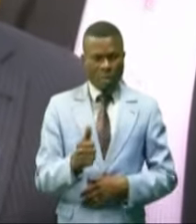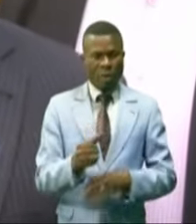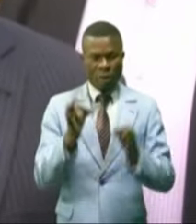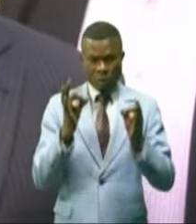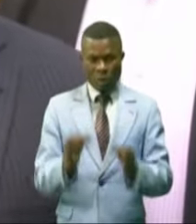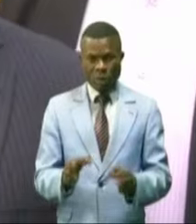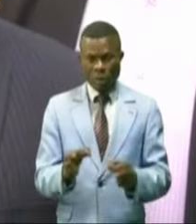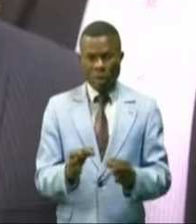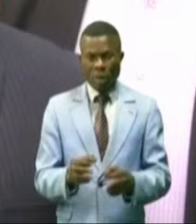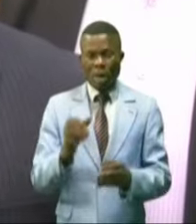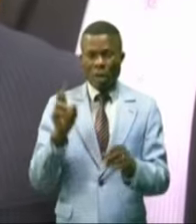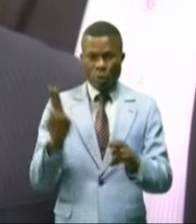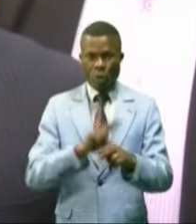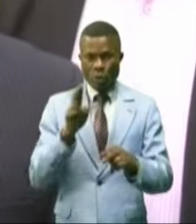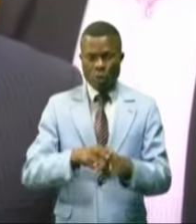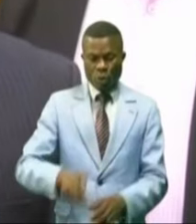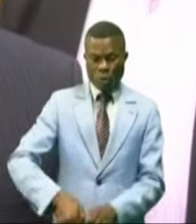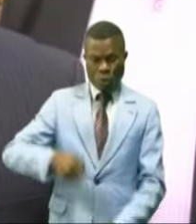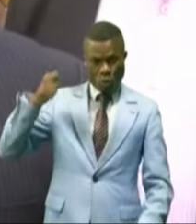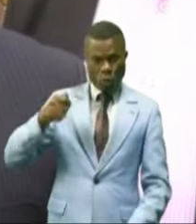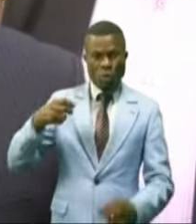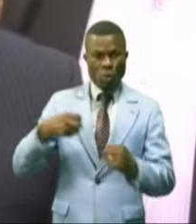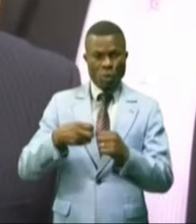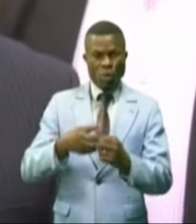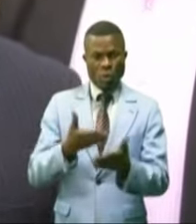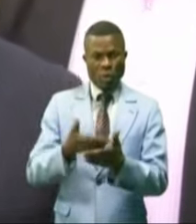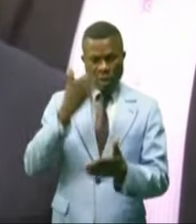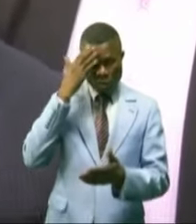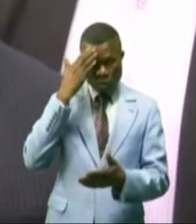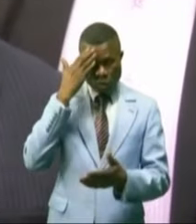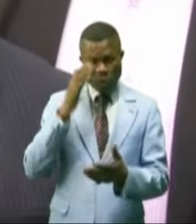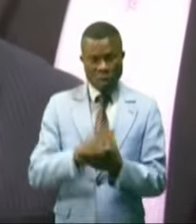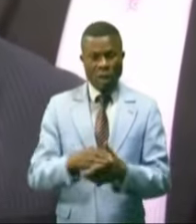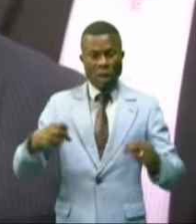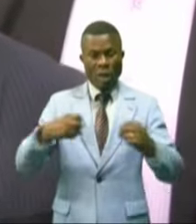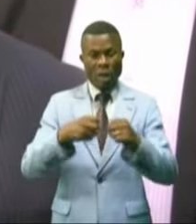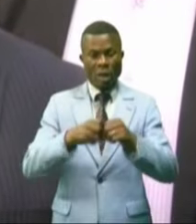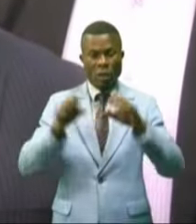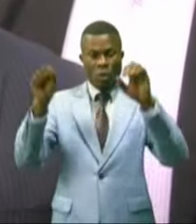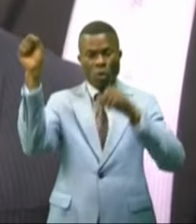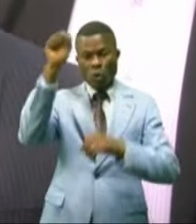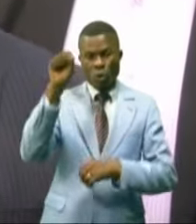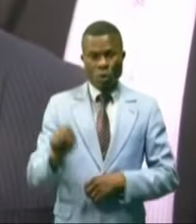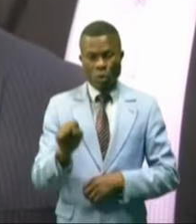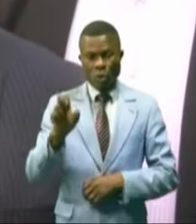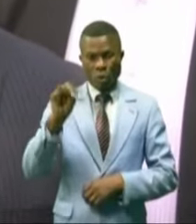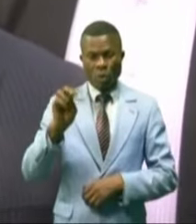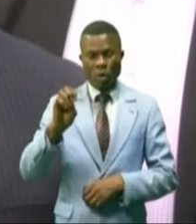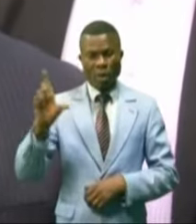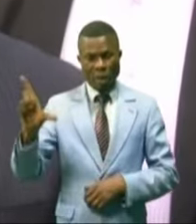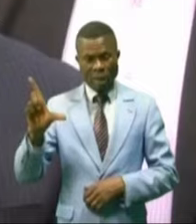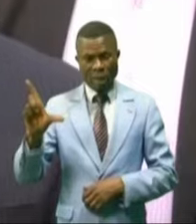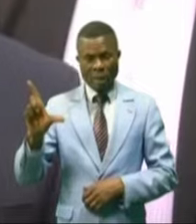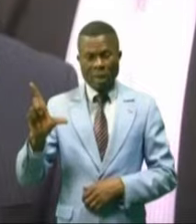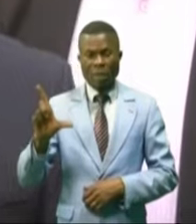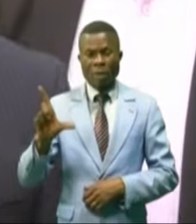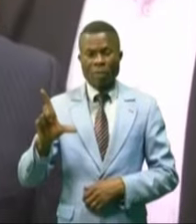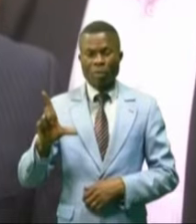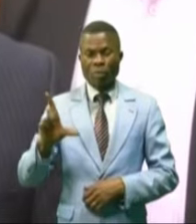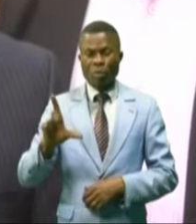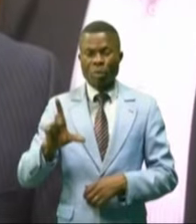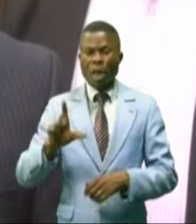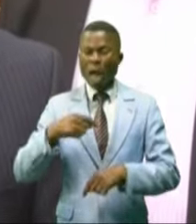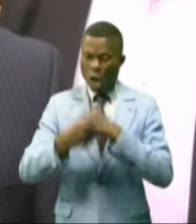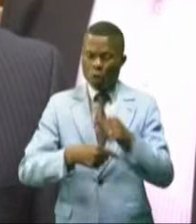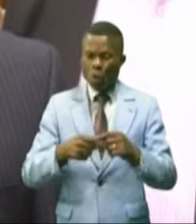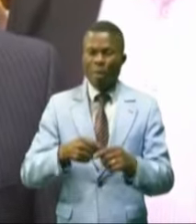vous voulez utiliser un groupe électrogène, il faut savoir que le courant de la SNEL peut être rétabli à tout